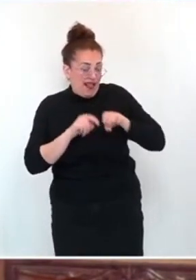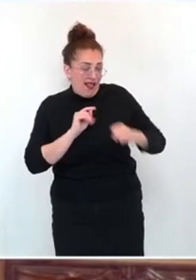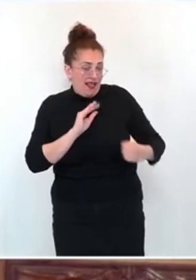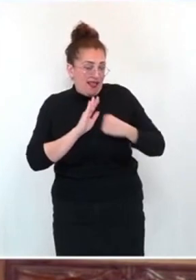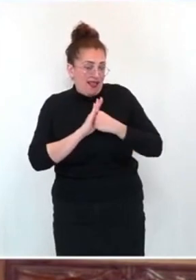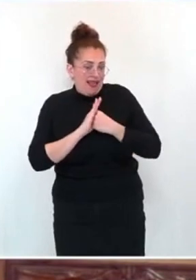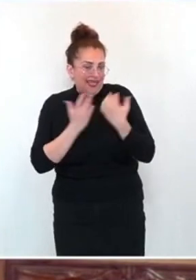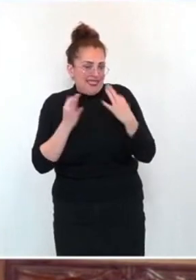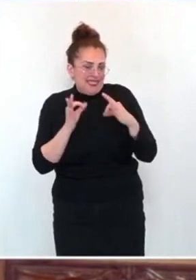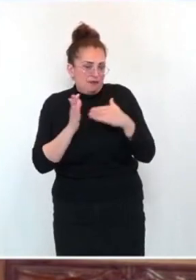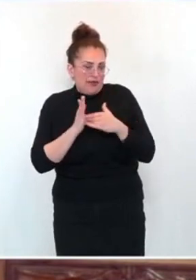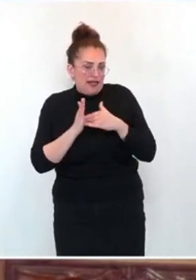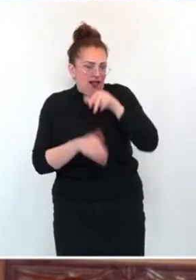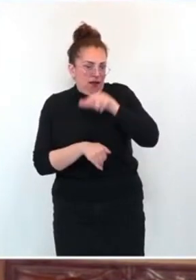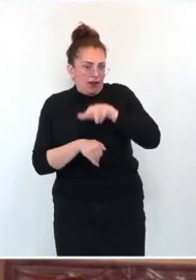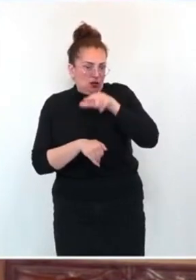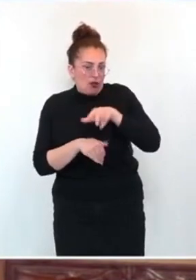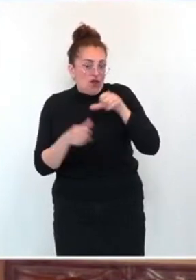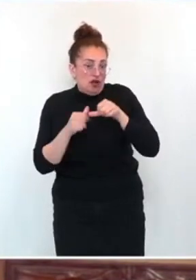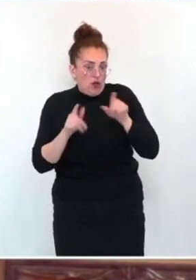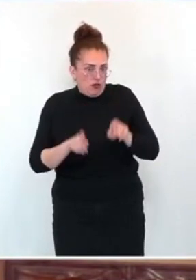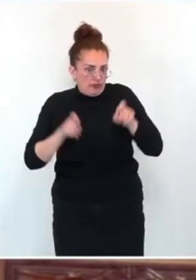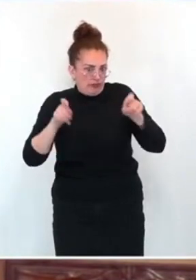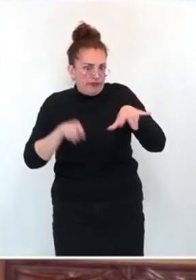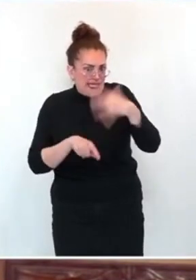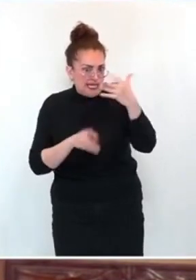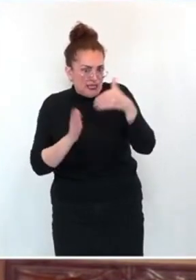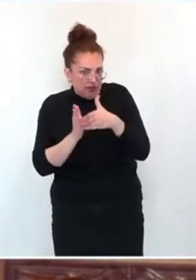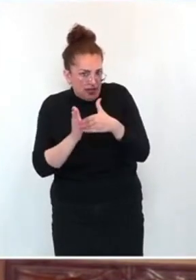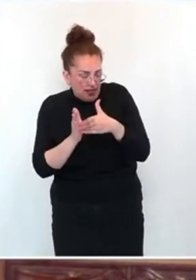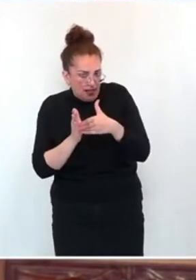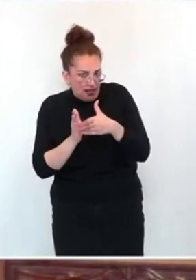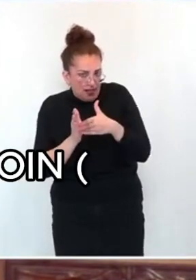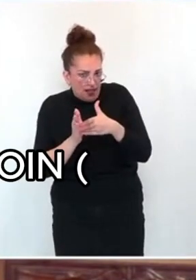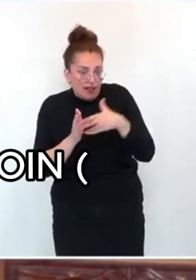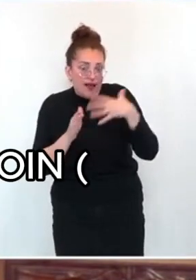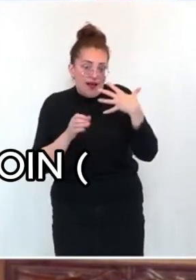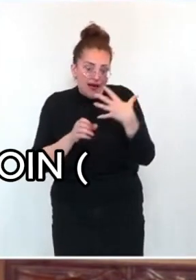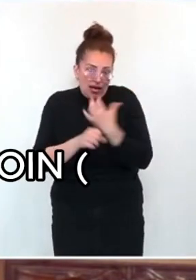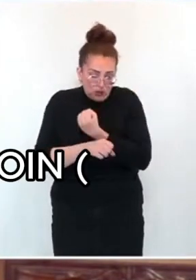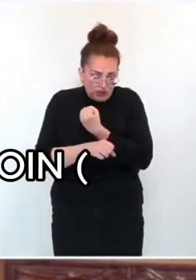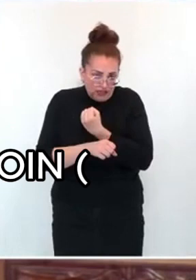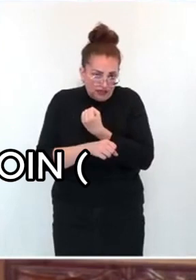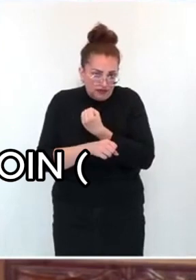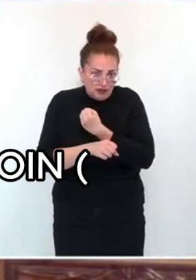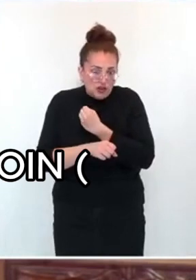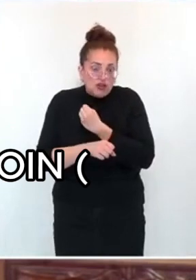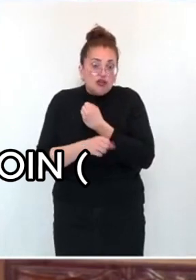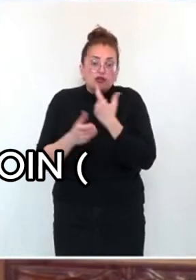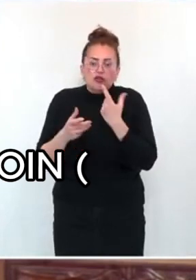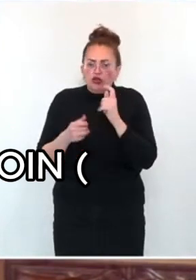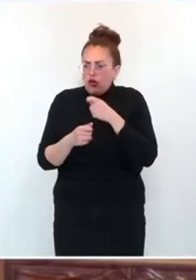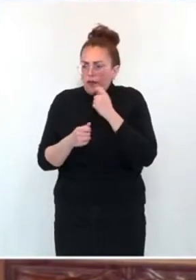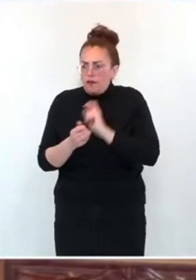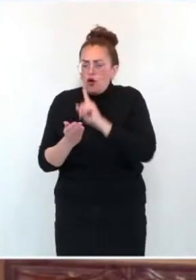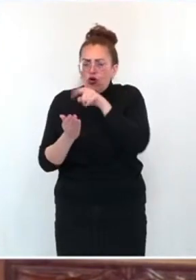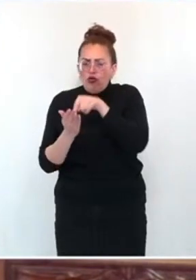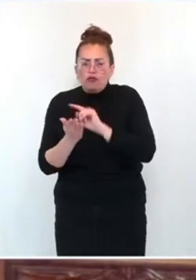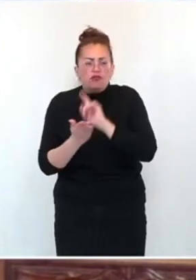c'était 10 000 logements. On a basculé à 15 000 logements prévisionnels qui sont programmés sur les 2 axes de